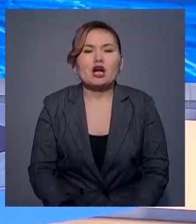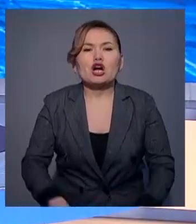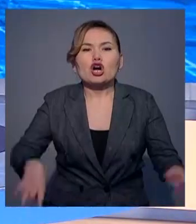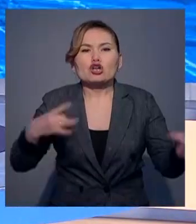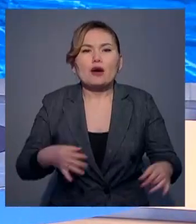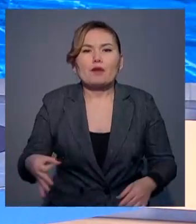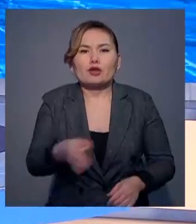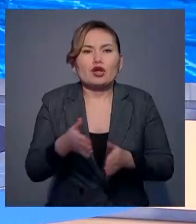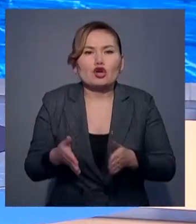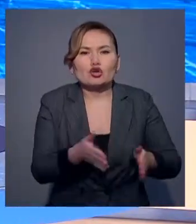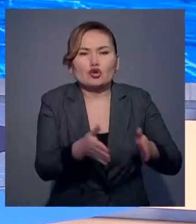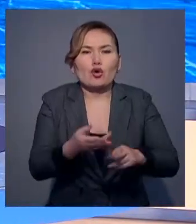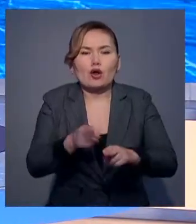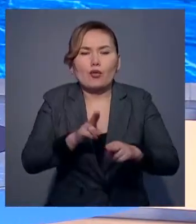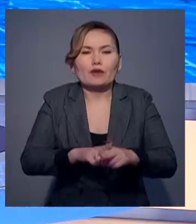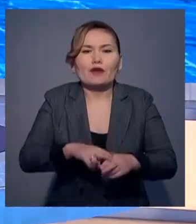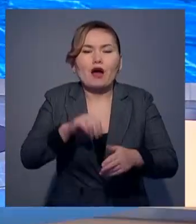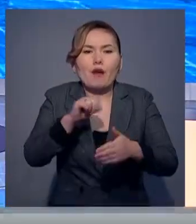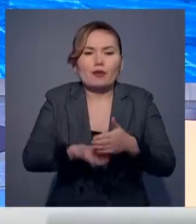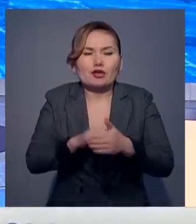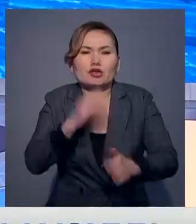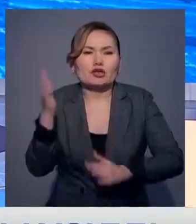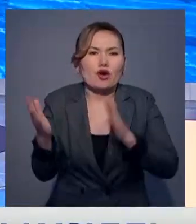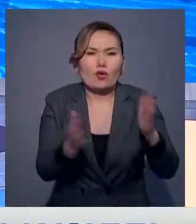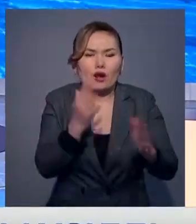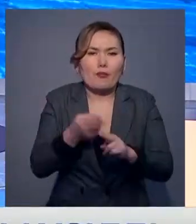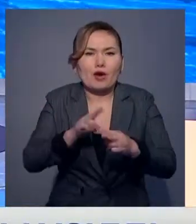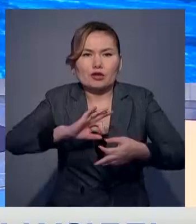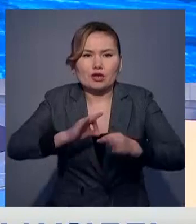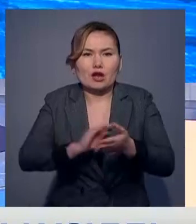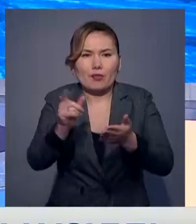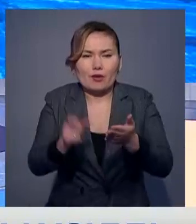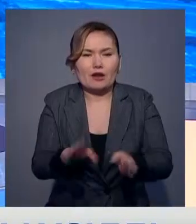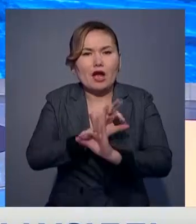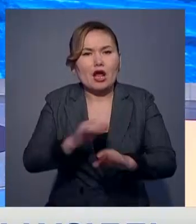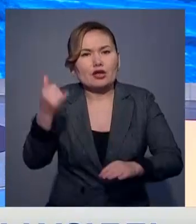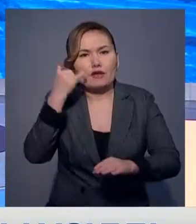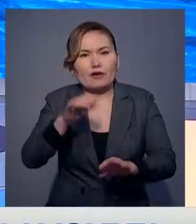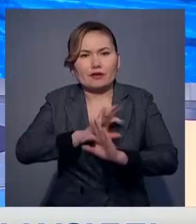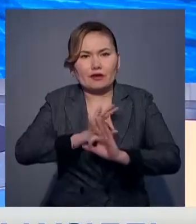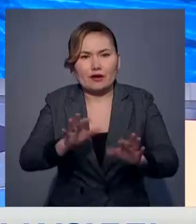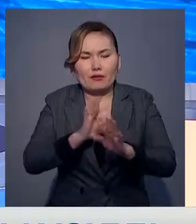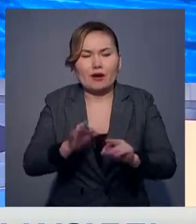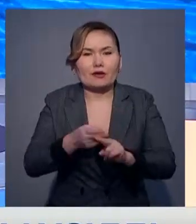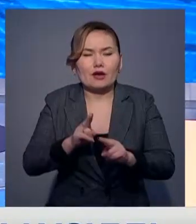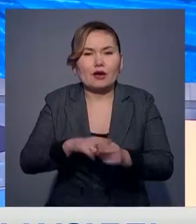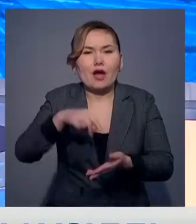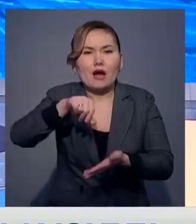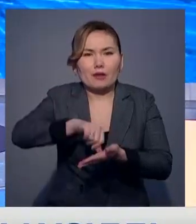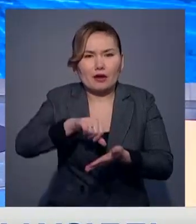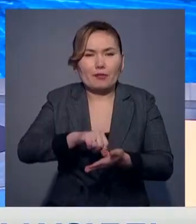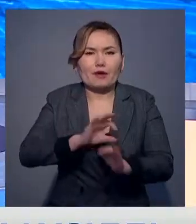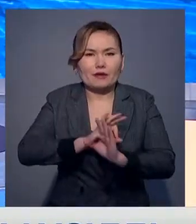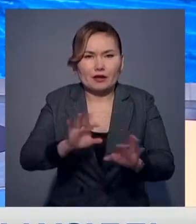Ал Жамбыл облысындағы жол жағдайын облыс әкімінің баспасөз хатшысы Гүлсара Мұхтарқұлова телефон арқылы тікелей байланысқа шығып